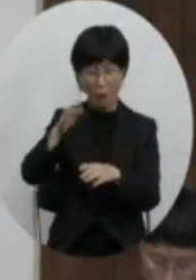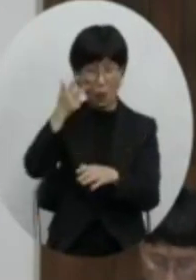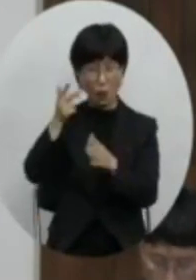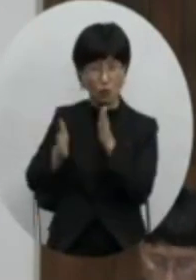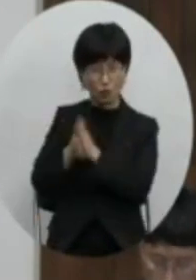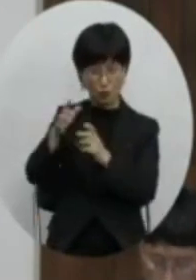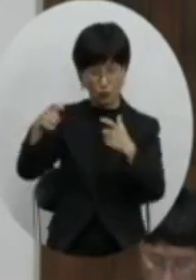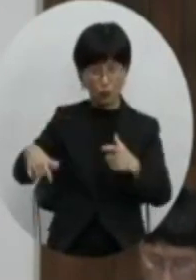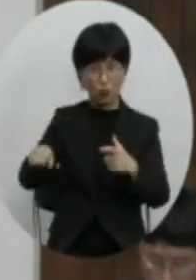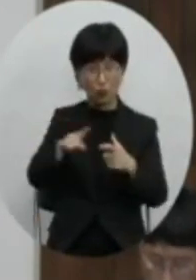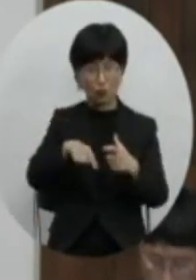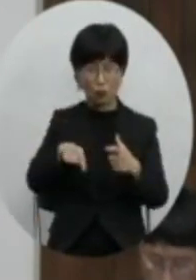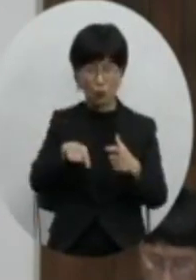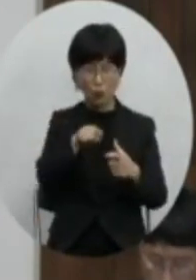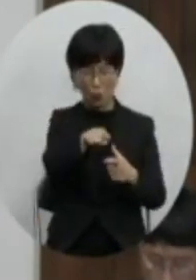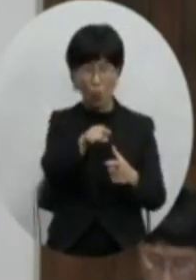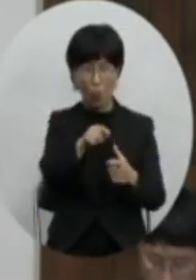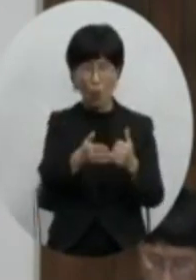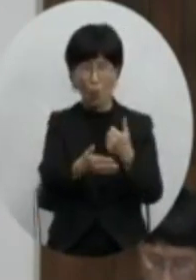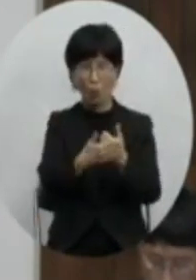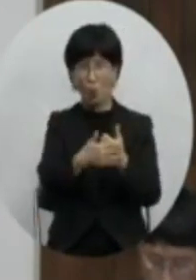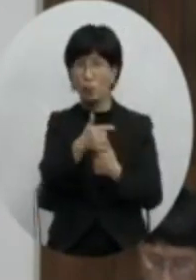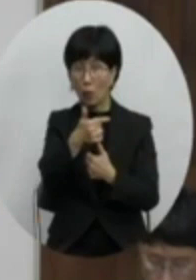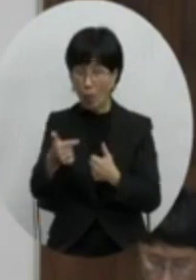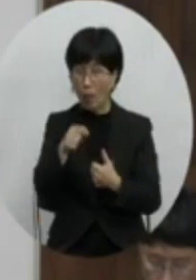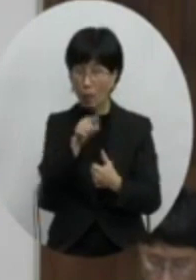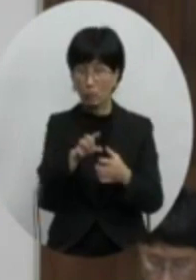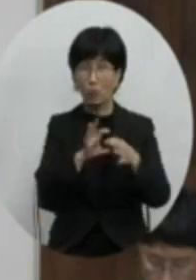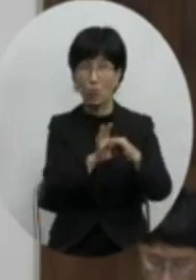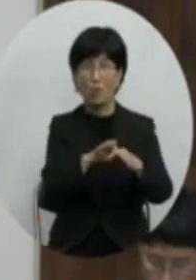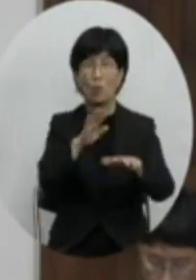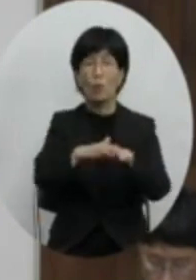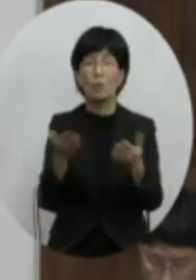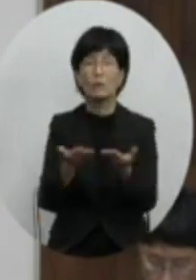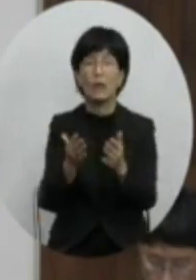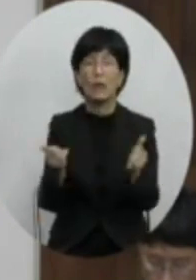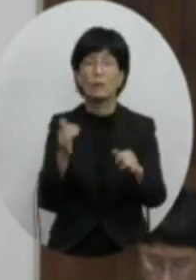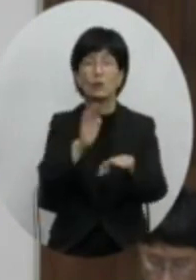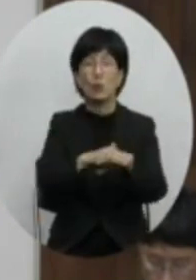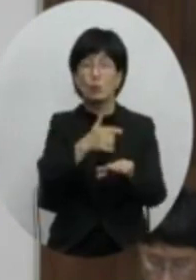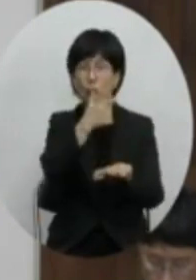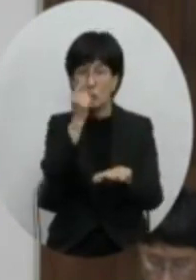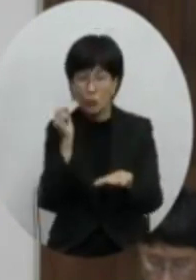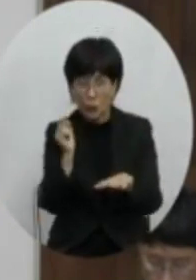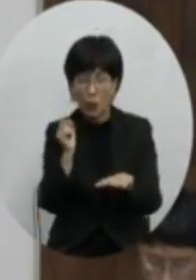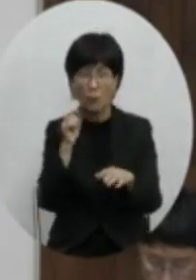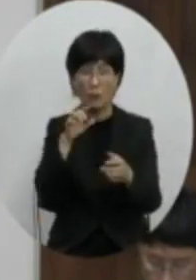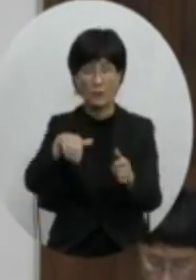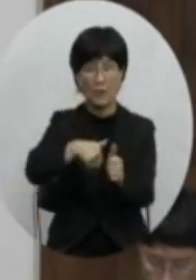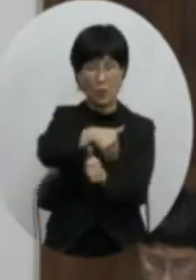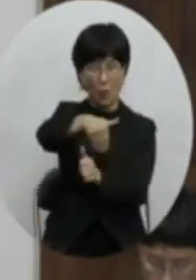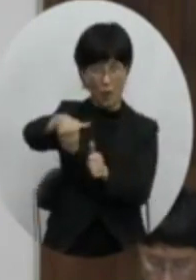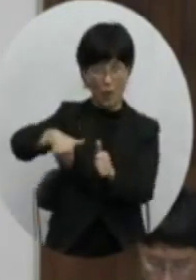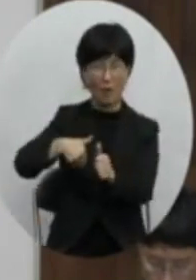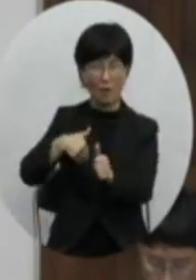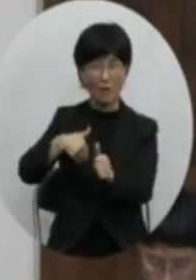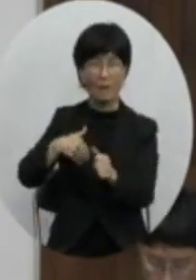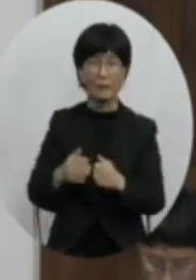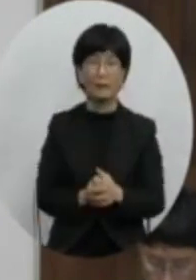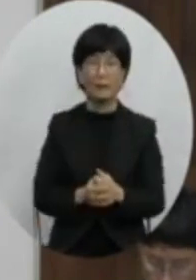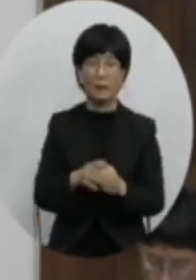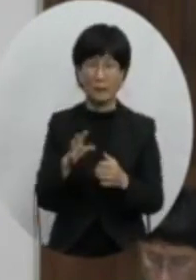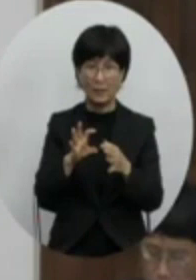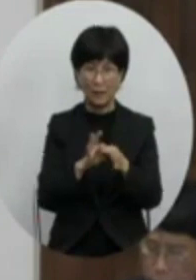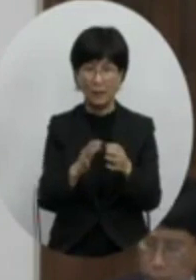지역의 농업인들의 봄철 농번기에 절박한 위기 상황에 처해 있는 실정입니다.